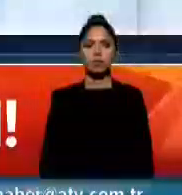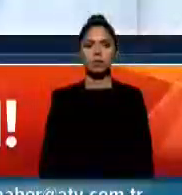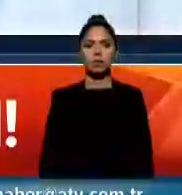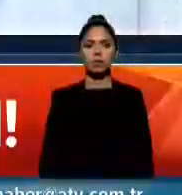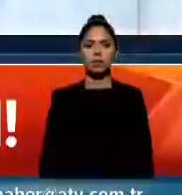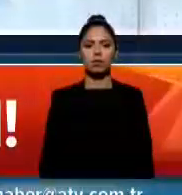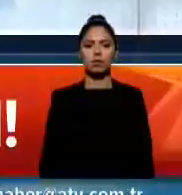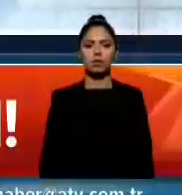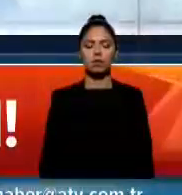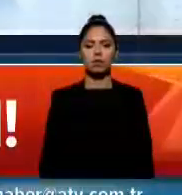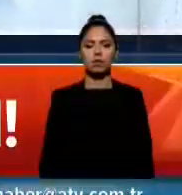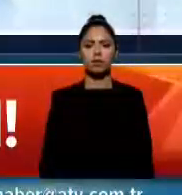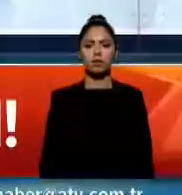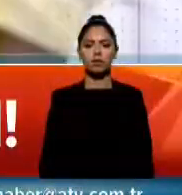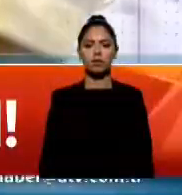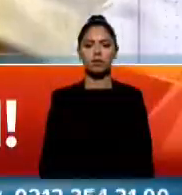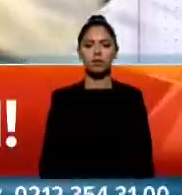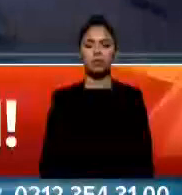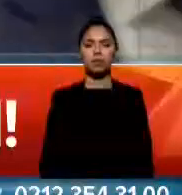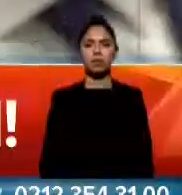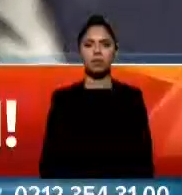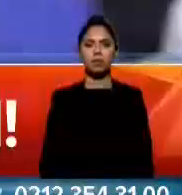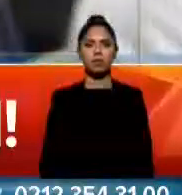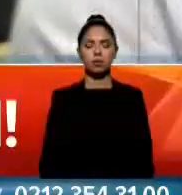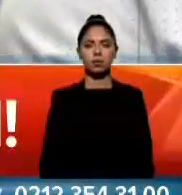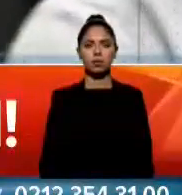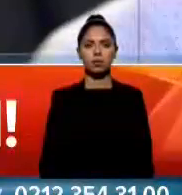Bu hata Sayın Koray Aydın hatasıdır.